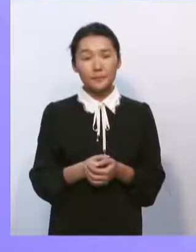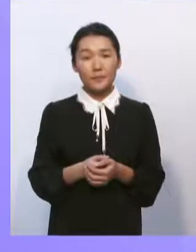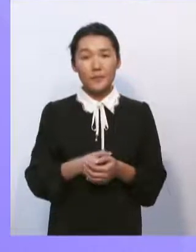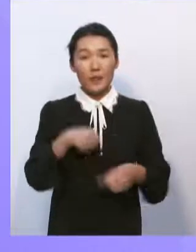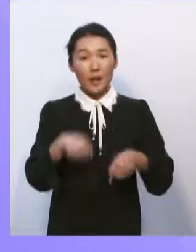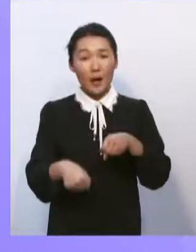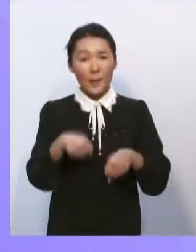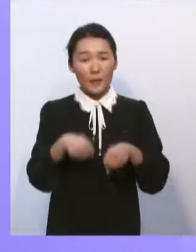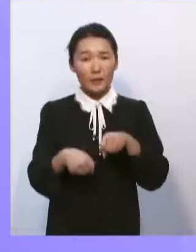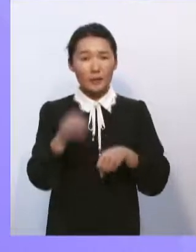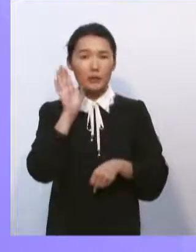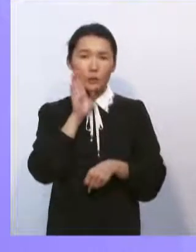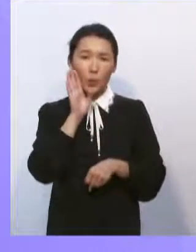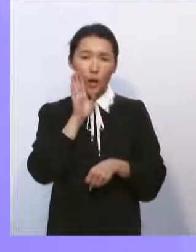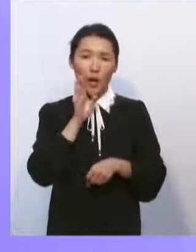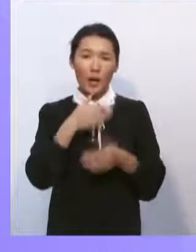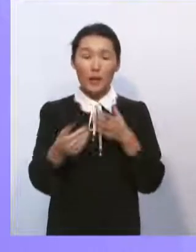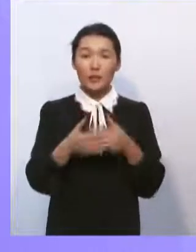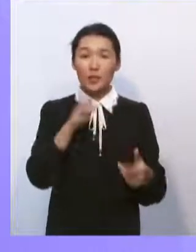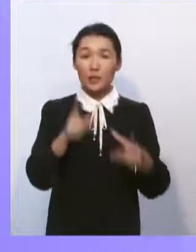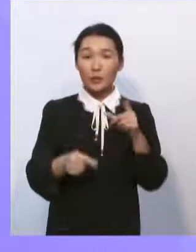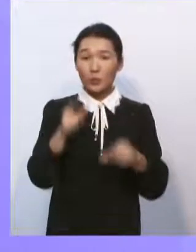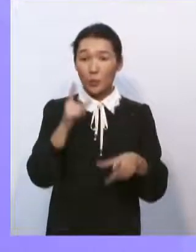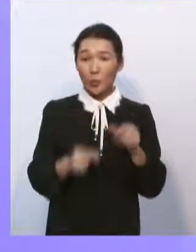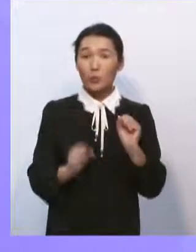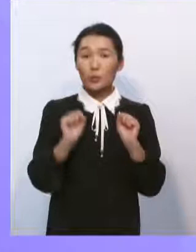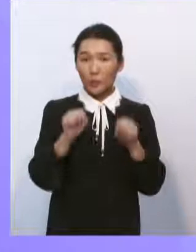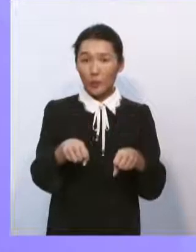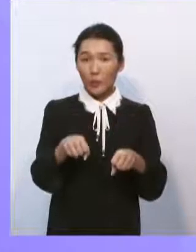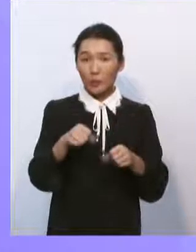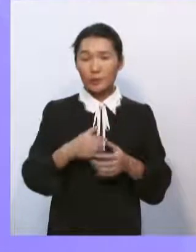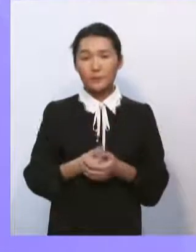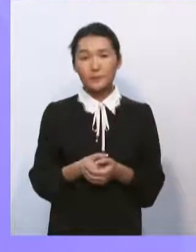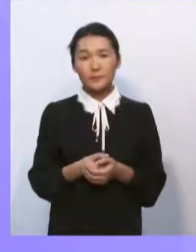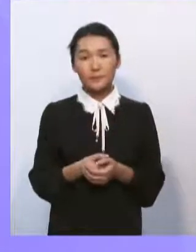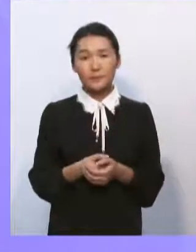Камырды сууга же сүткө жууруса болот.